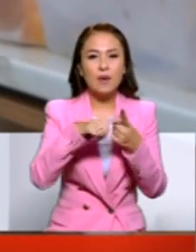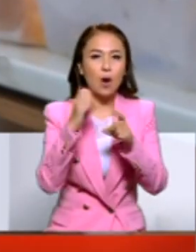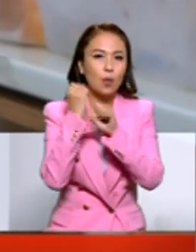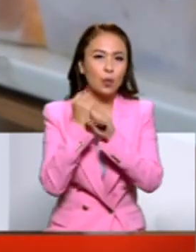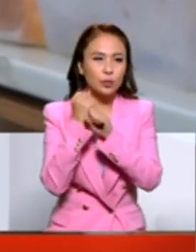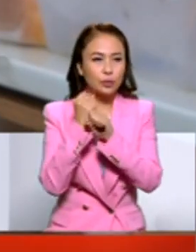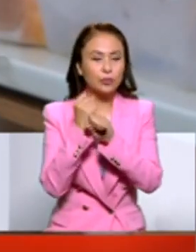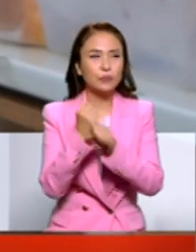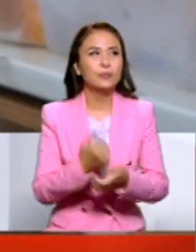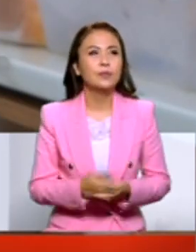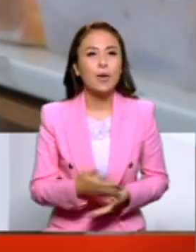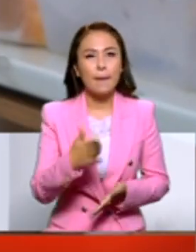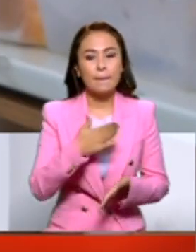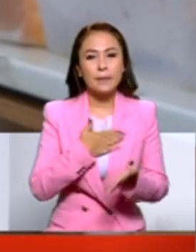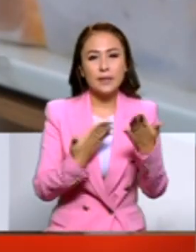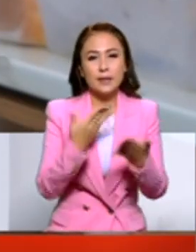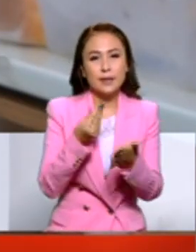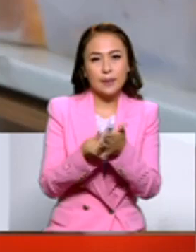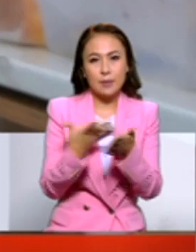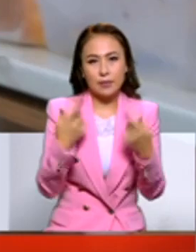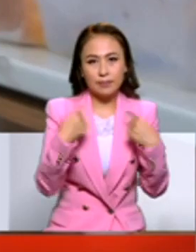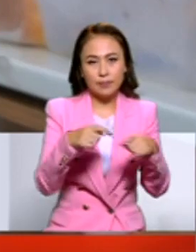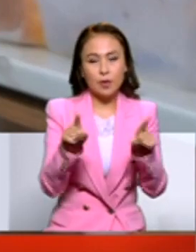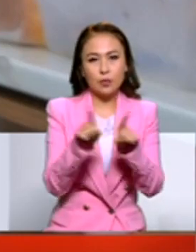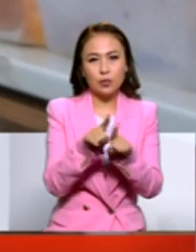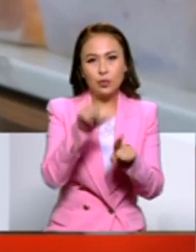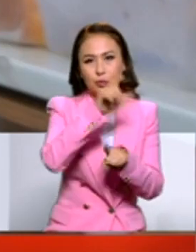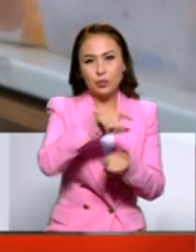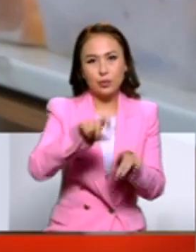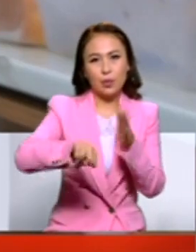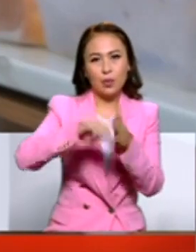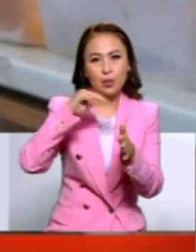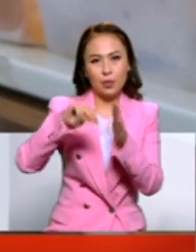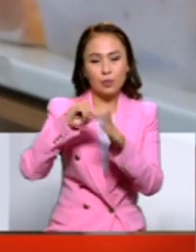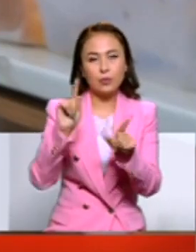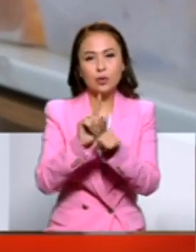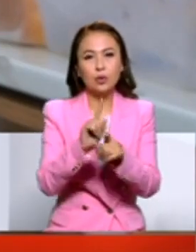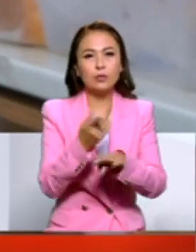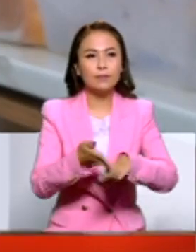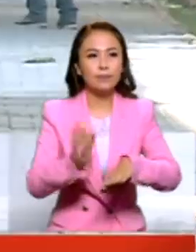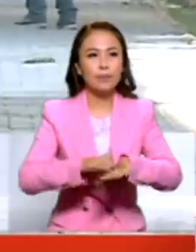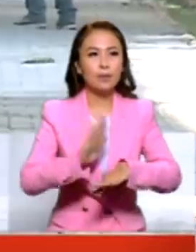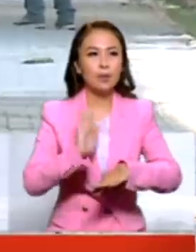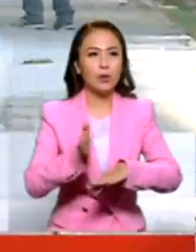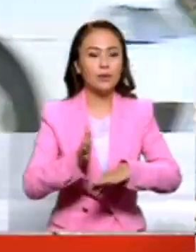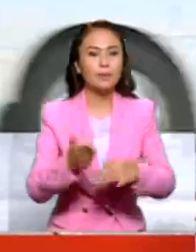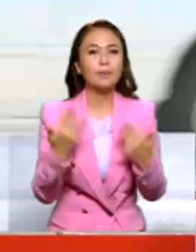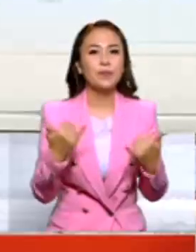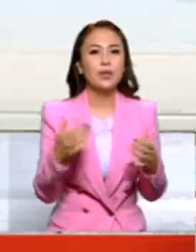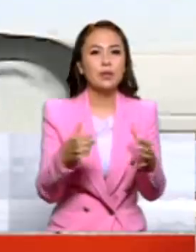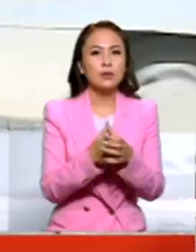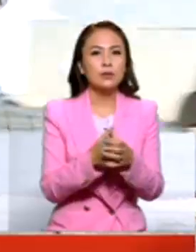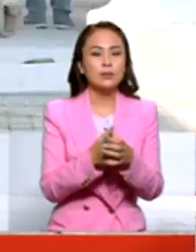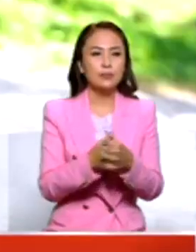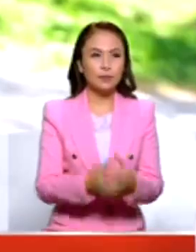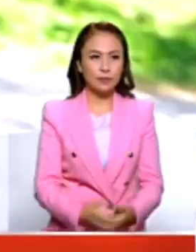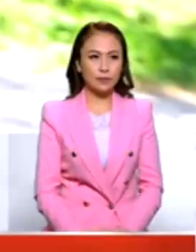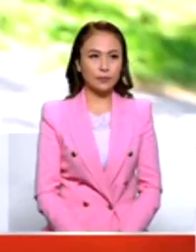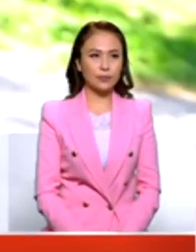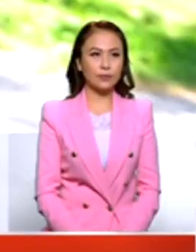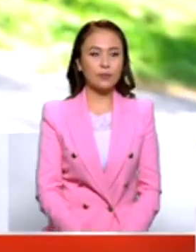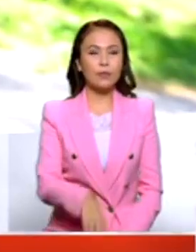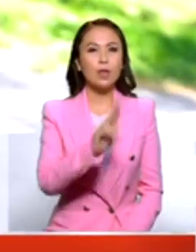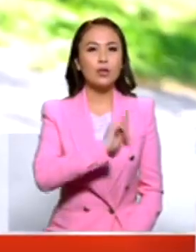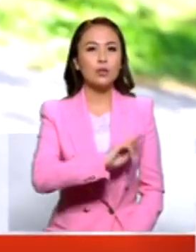Сондықтан біз қымбаттасақ, енді халыққа қиын ғой. Халықтың қалтасын ұрады. Бекер қымбаттатпай, жұмысшылар